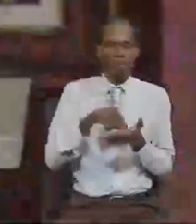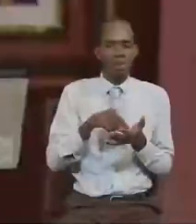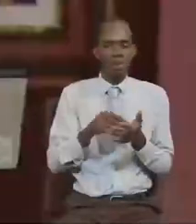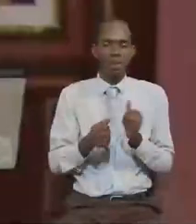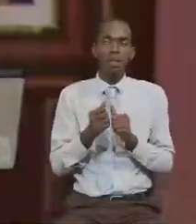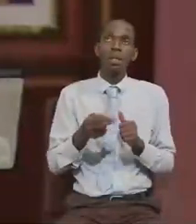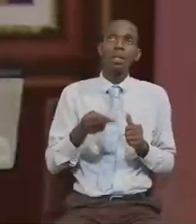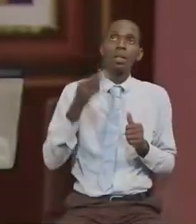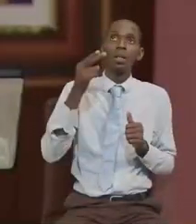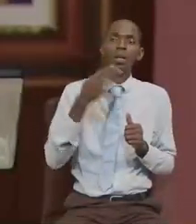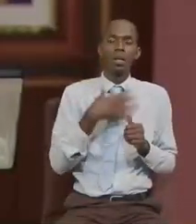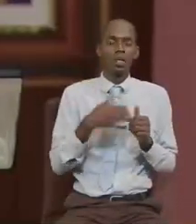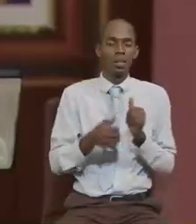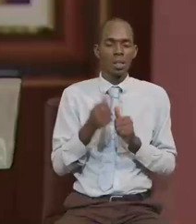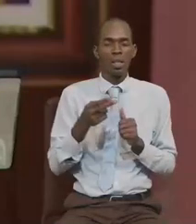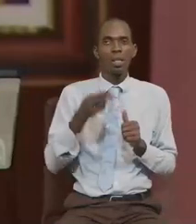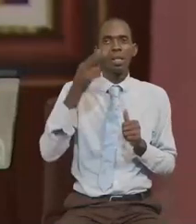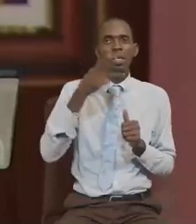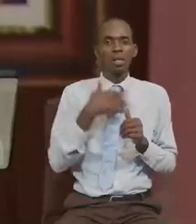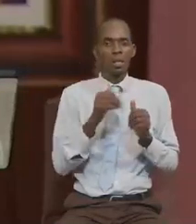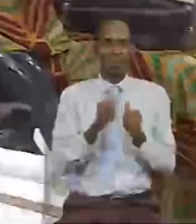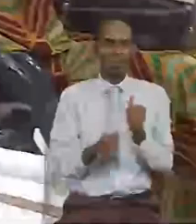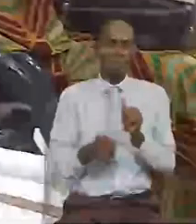plus haut, et plus haut.